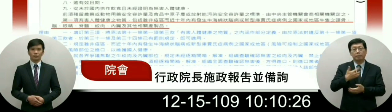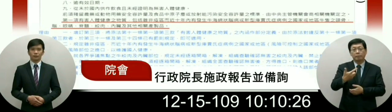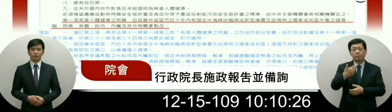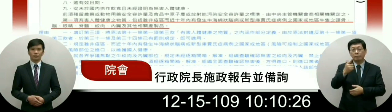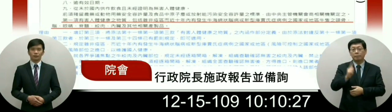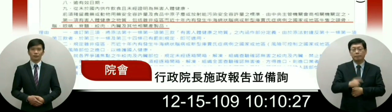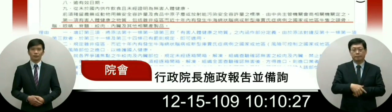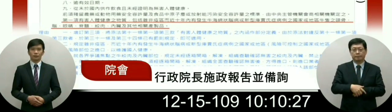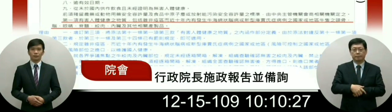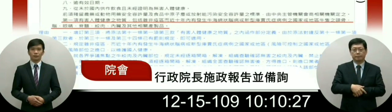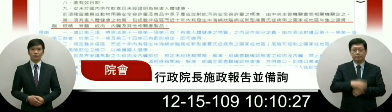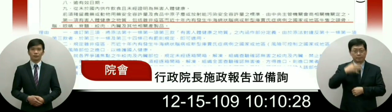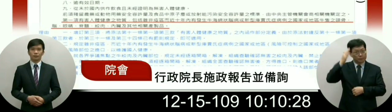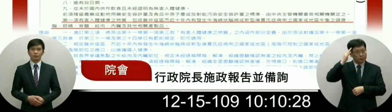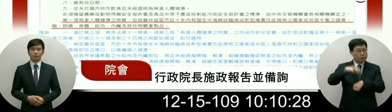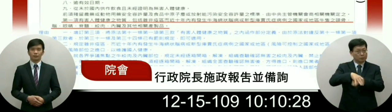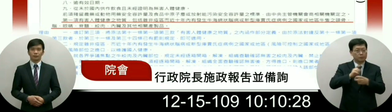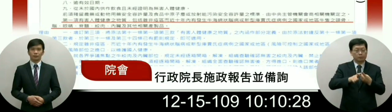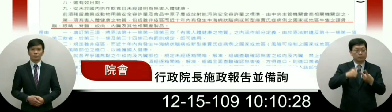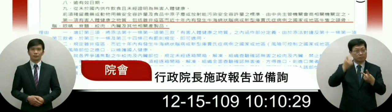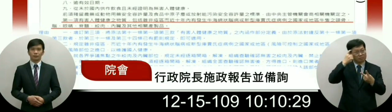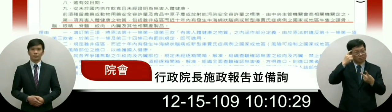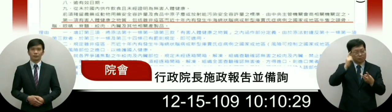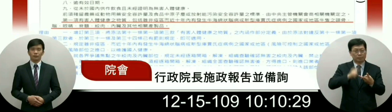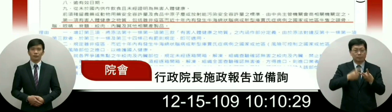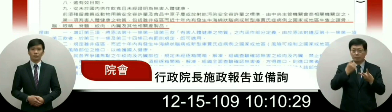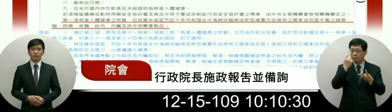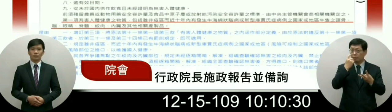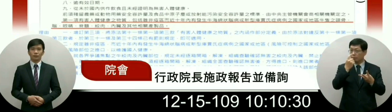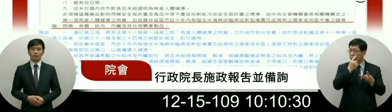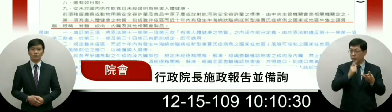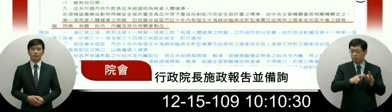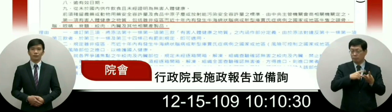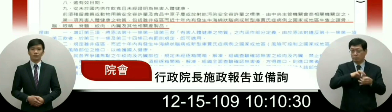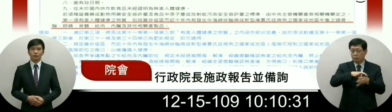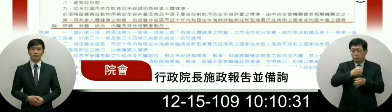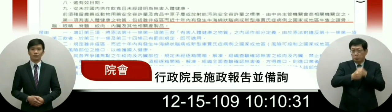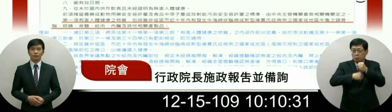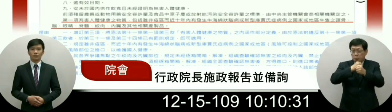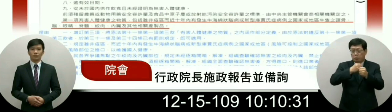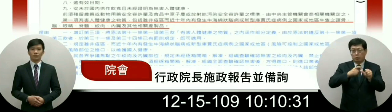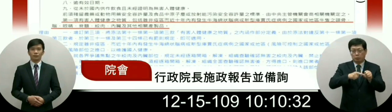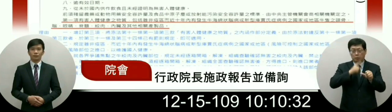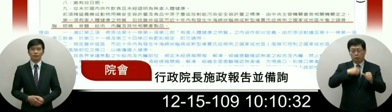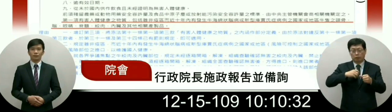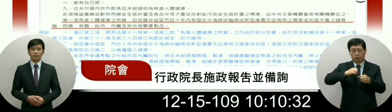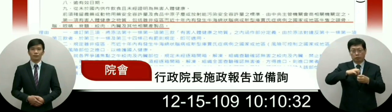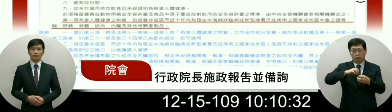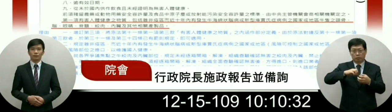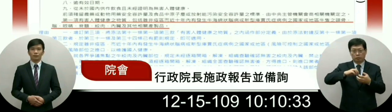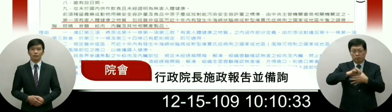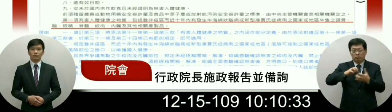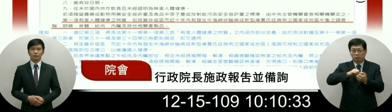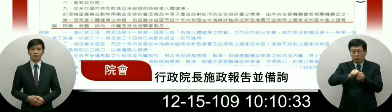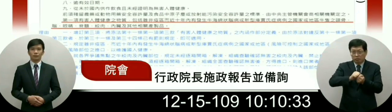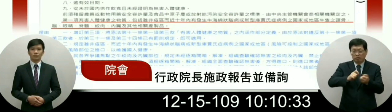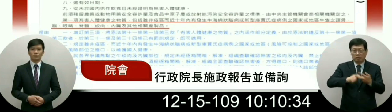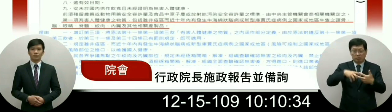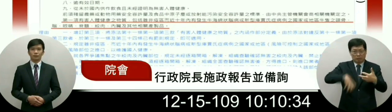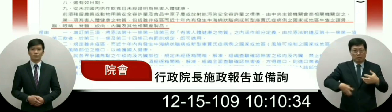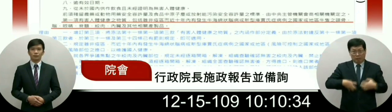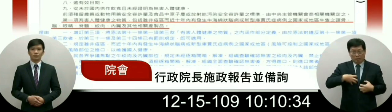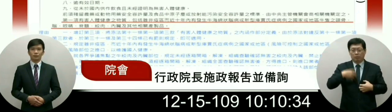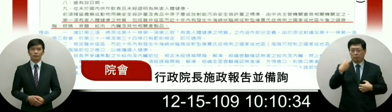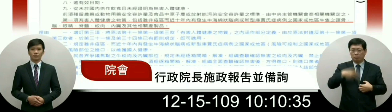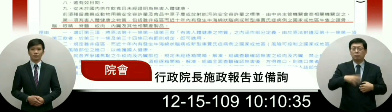6个部位分别是头骨、脑、眼睛、骨髓、绞肉、内脏，并且